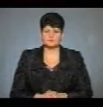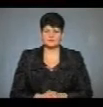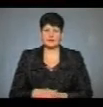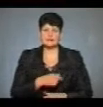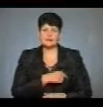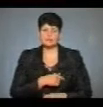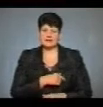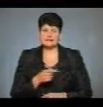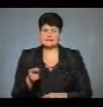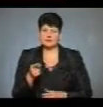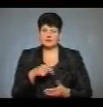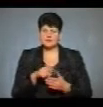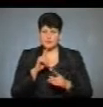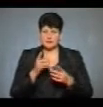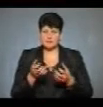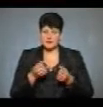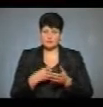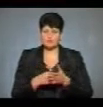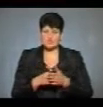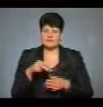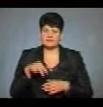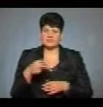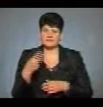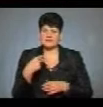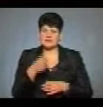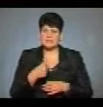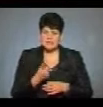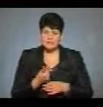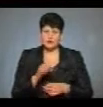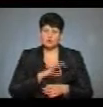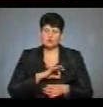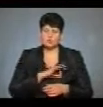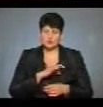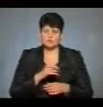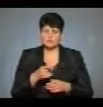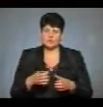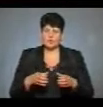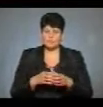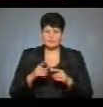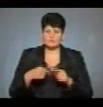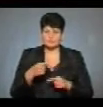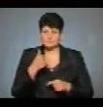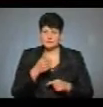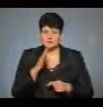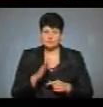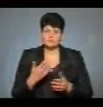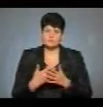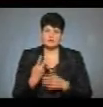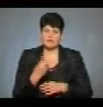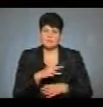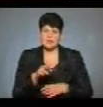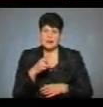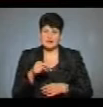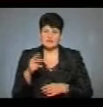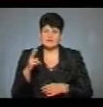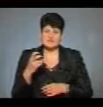Депутати Тернопільської міськради прийняли бюджет на 2020 рік. Доходи Тернопільської громади в наступному році становитимуть майже 2